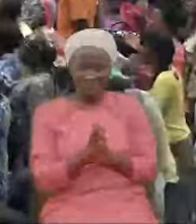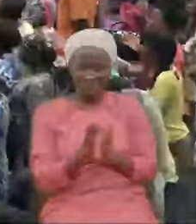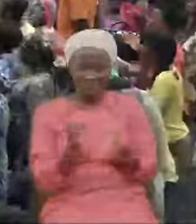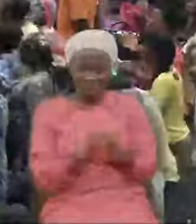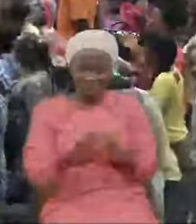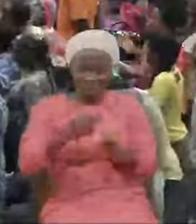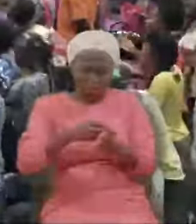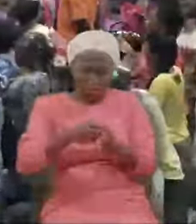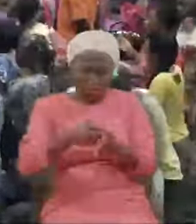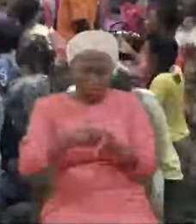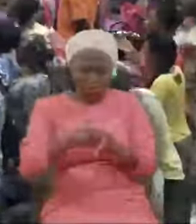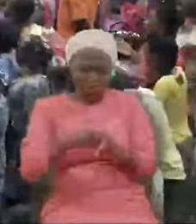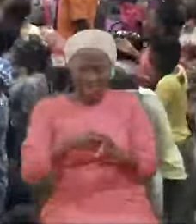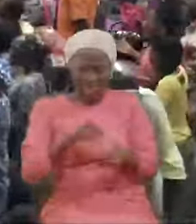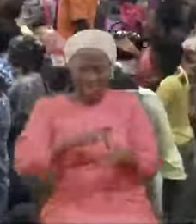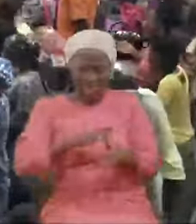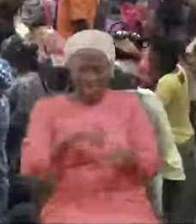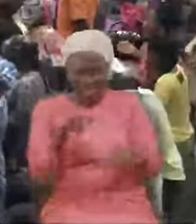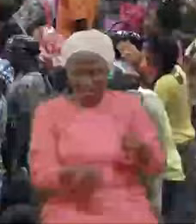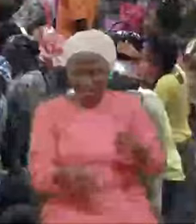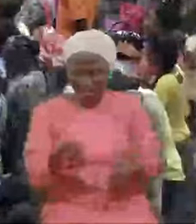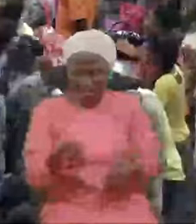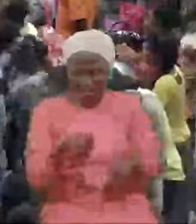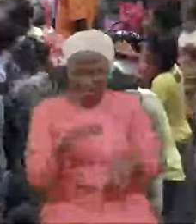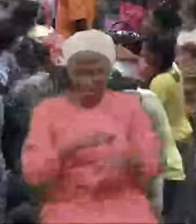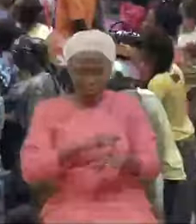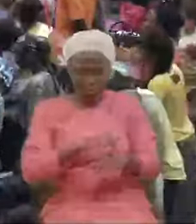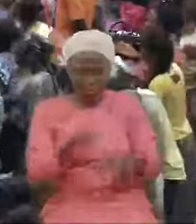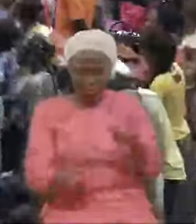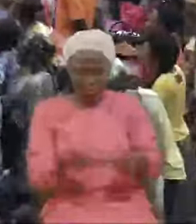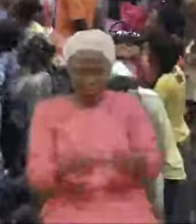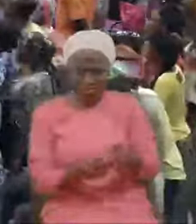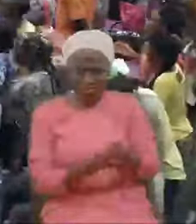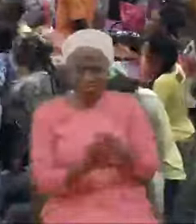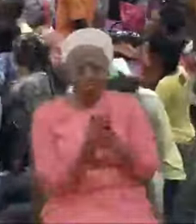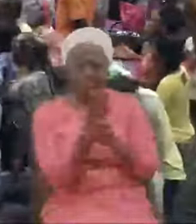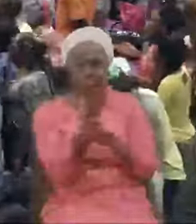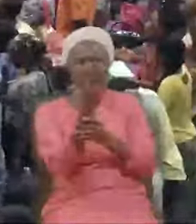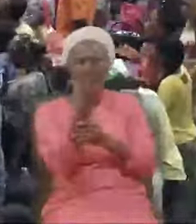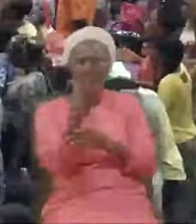Que la jambe coûte là soit guérie. Vous êtes affranchi.